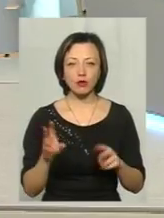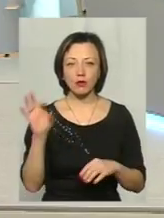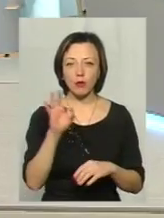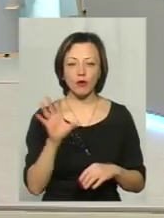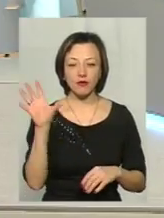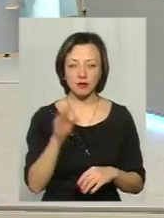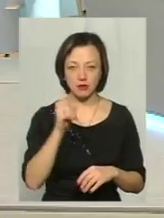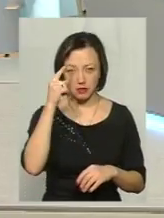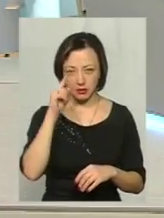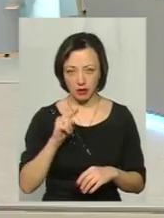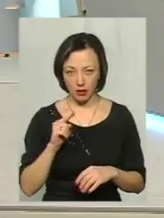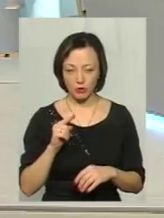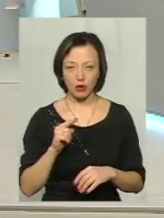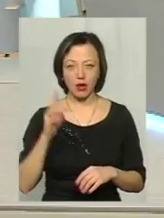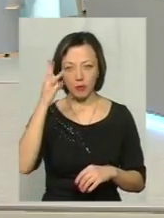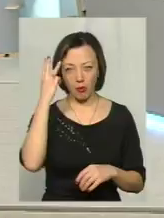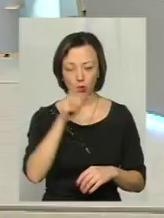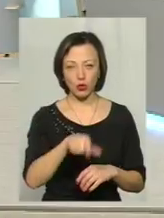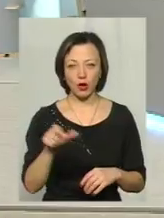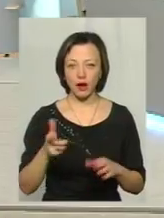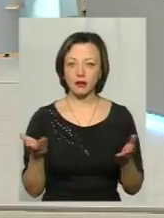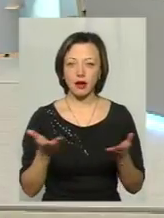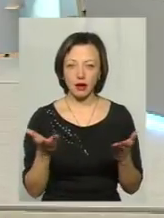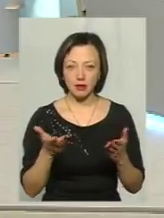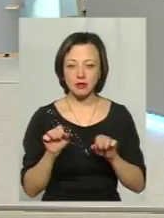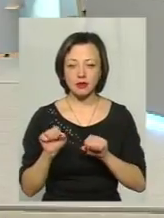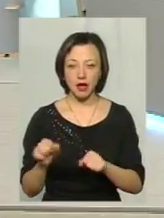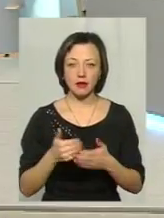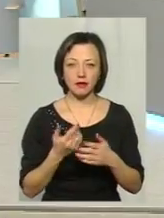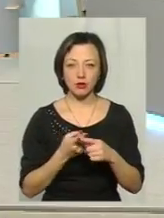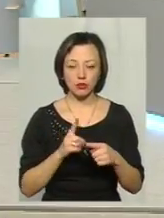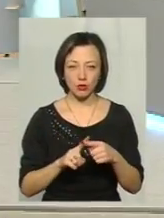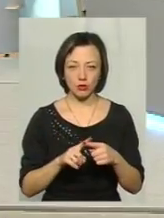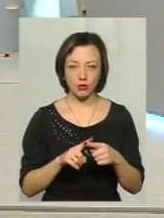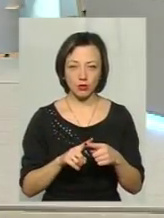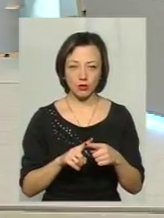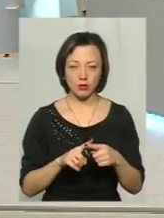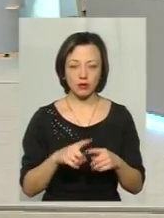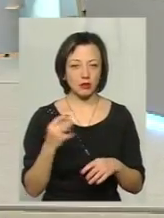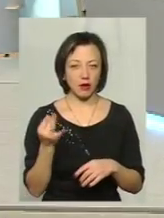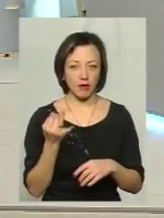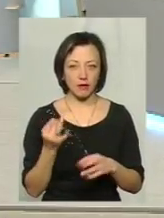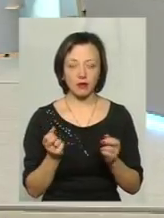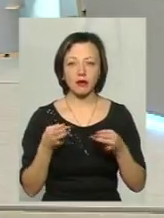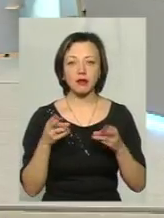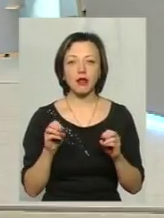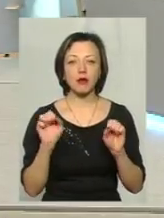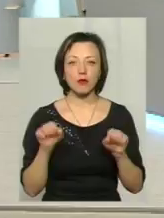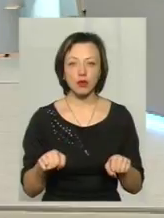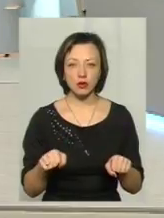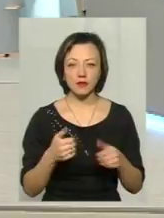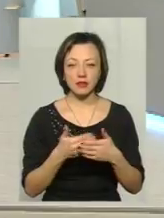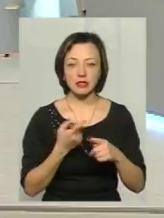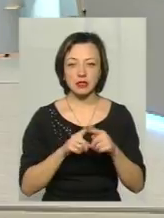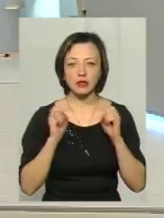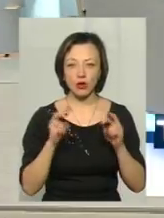знають всі подоляни, так, і яких, в принципі, захист від цього дуже цікавий. То де ми можемо від цих